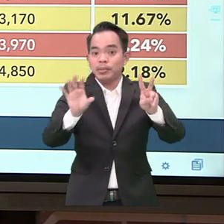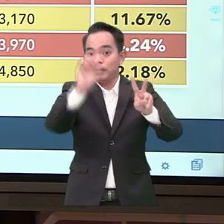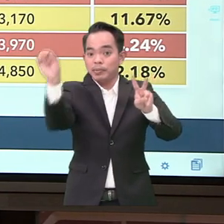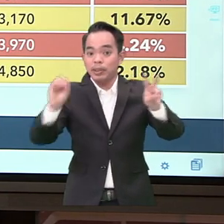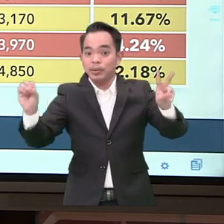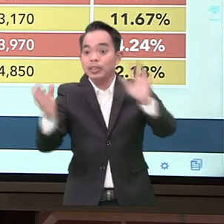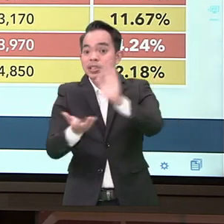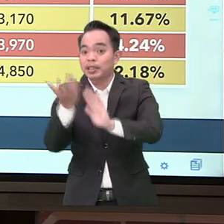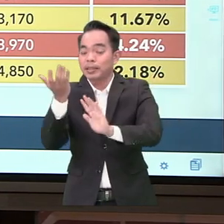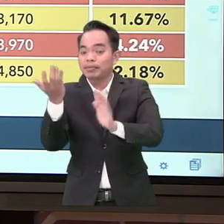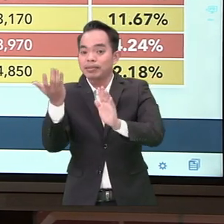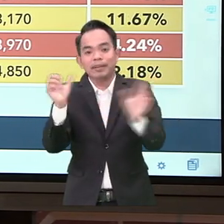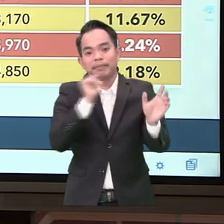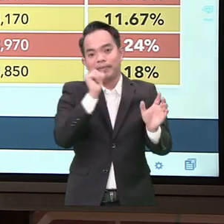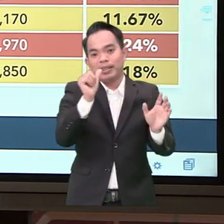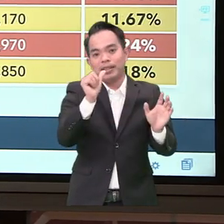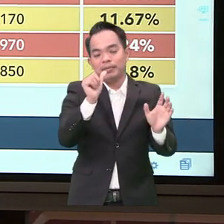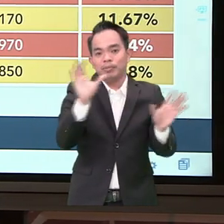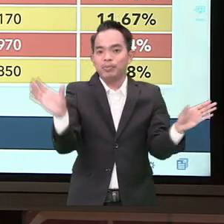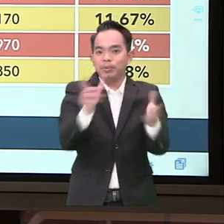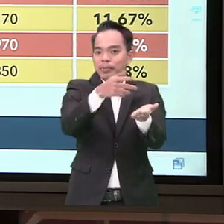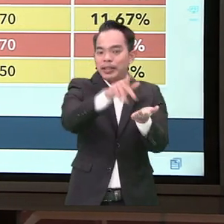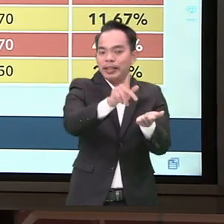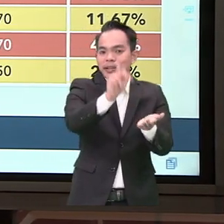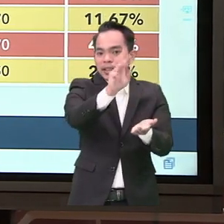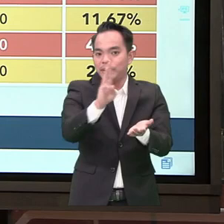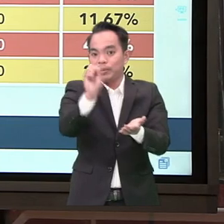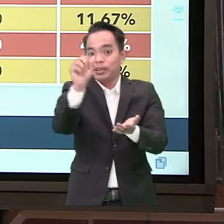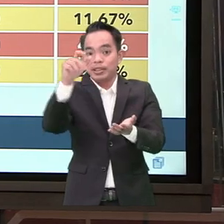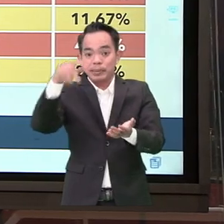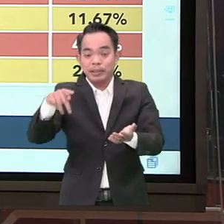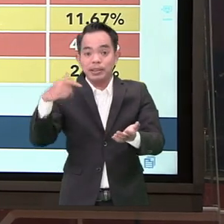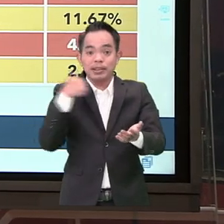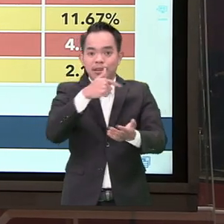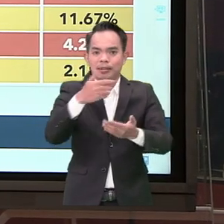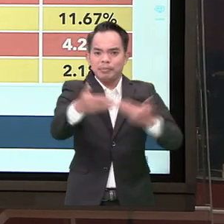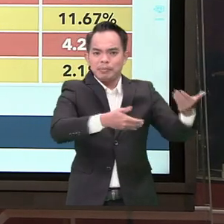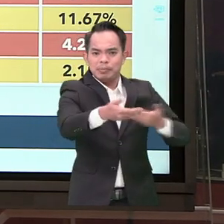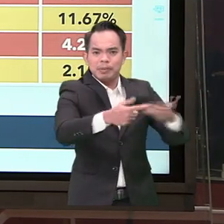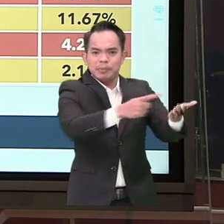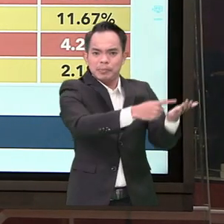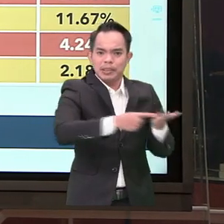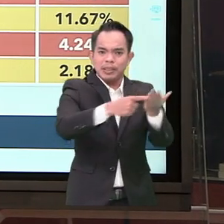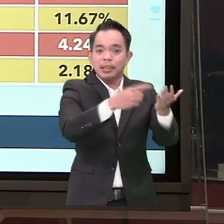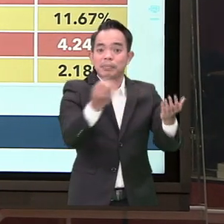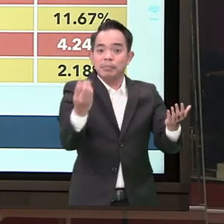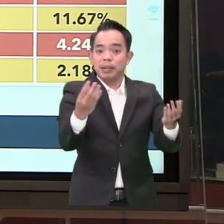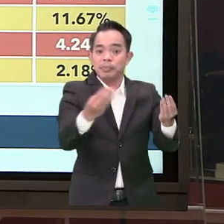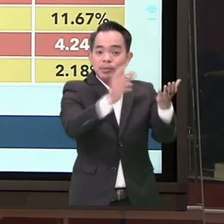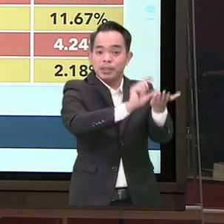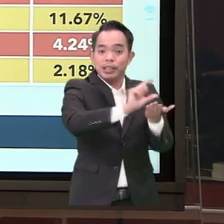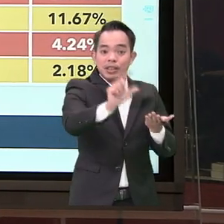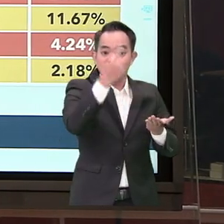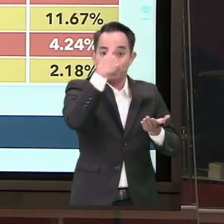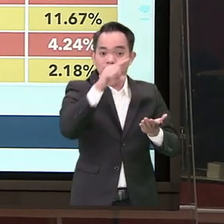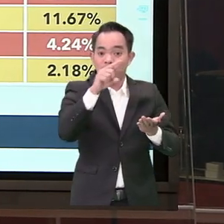selebihnya adalah tidak selalu apabila kita bercakap dan juga berbuat berkaitan dengan brapus sebenarnya pendapatan Pocket